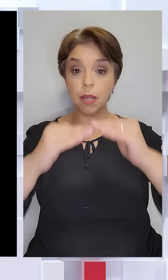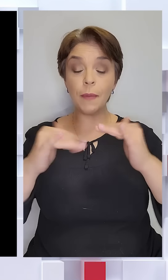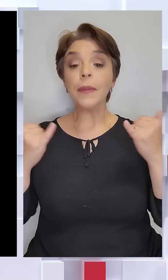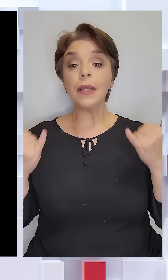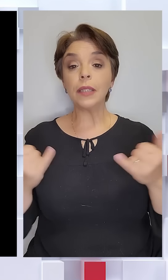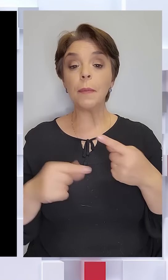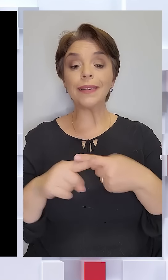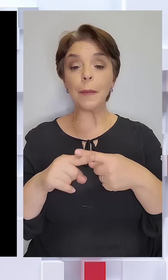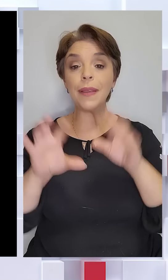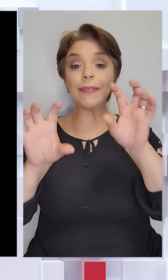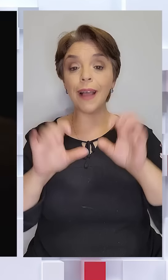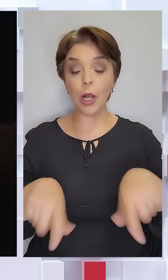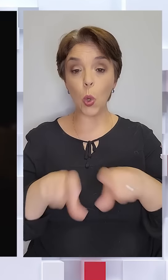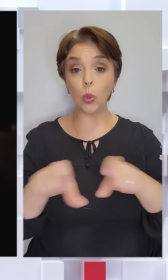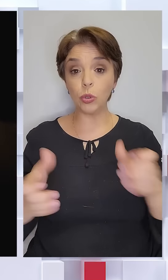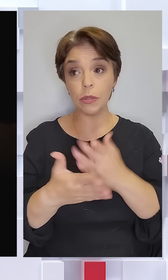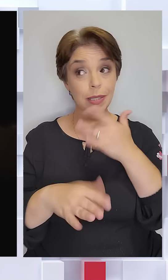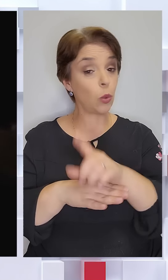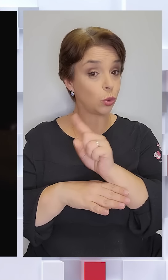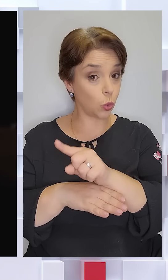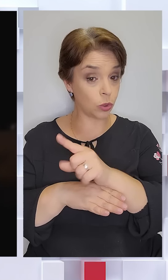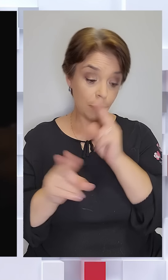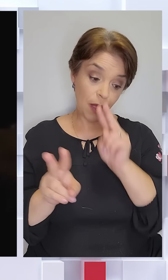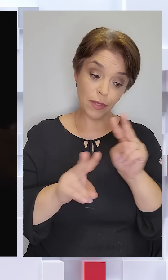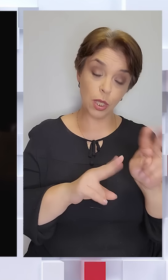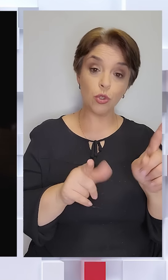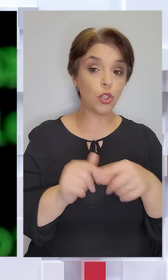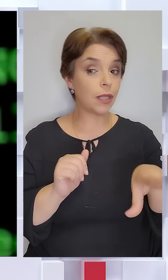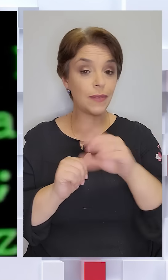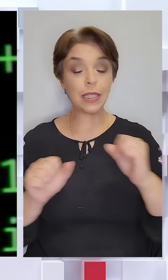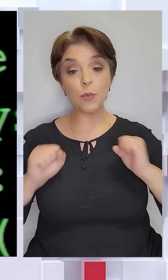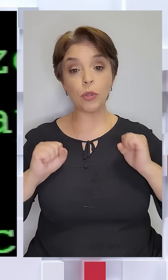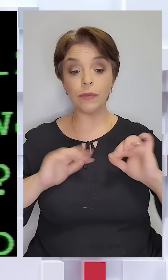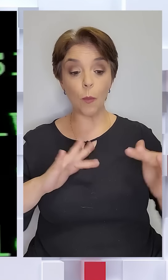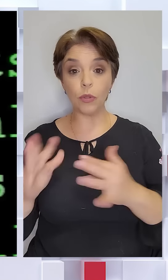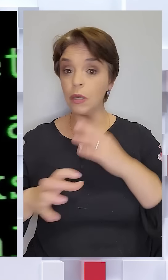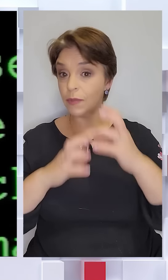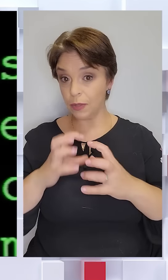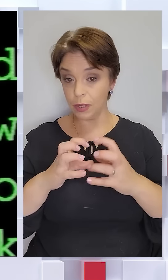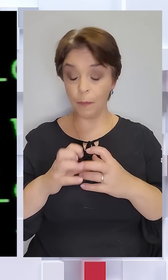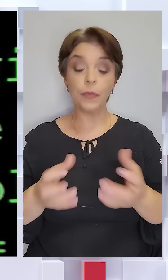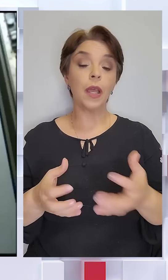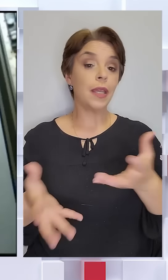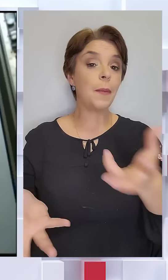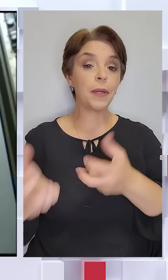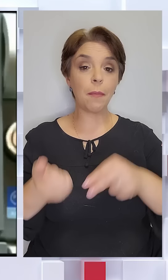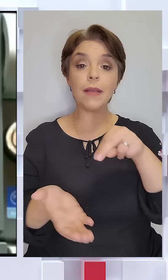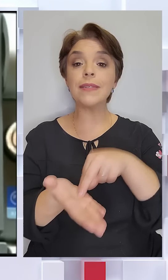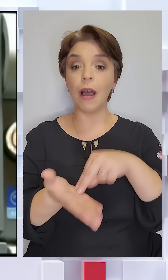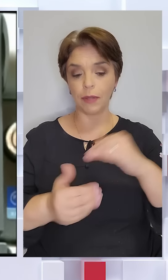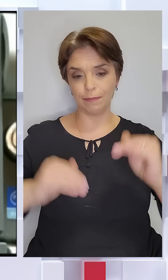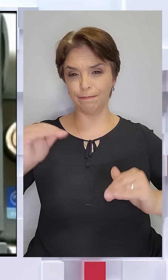Тепер напівлегальні контори розташовані за кордоном і відстежують, чи не всі спортивні події в світі, і приймають ставки на них.